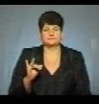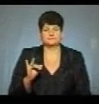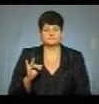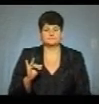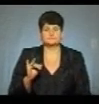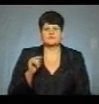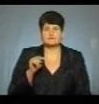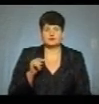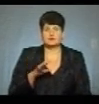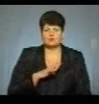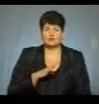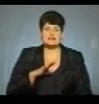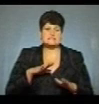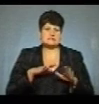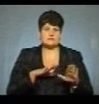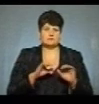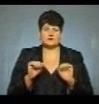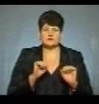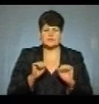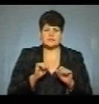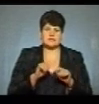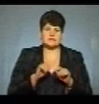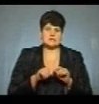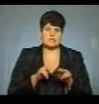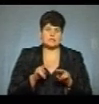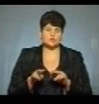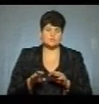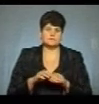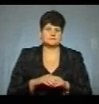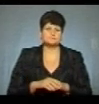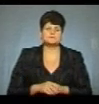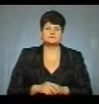Ви тоді були заступником керівника слідства,